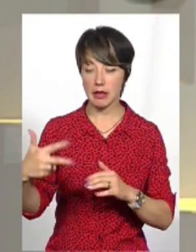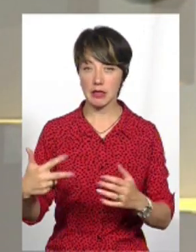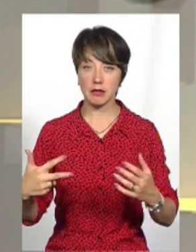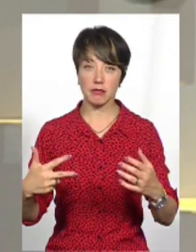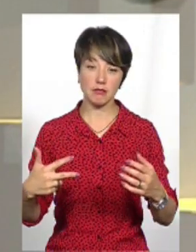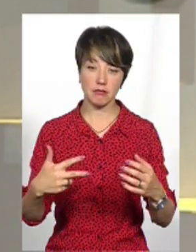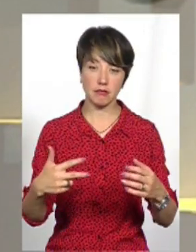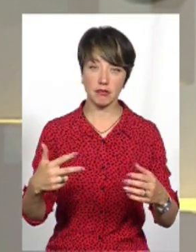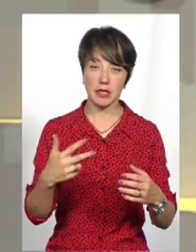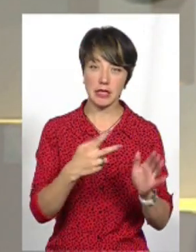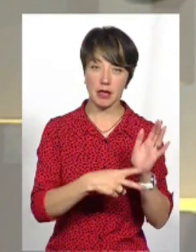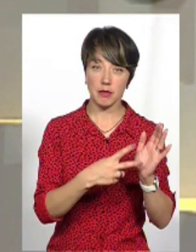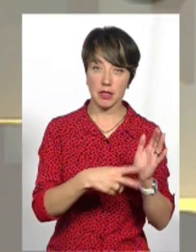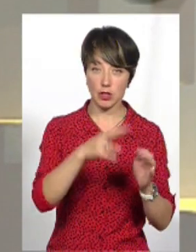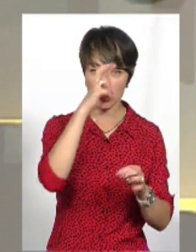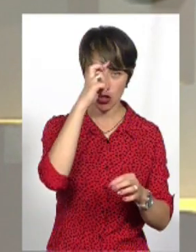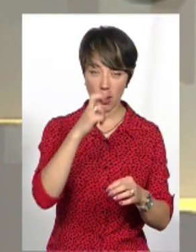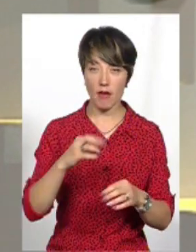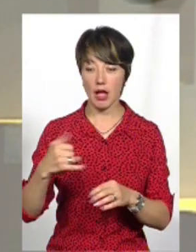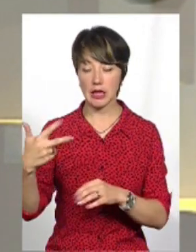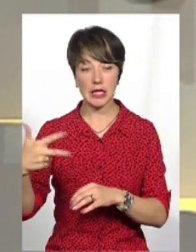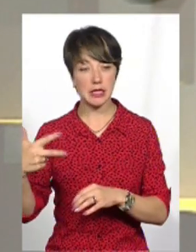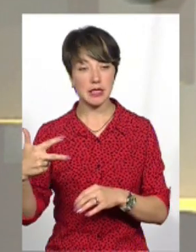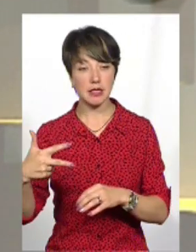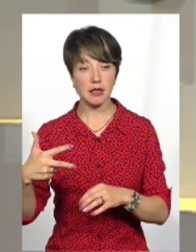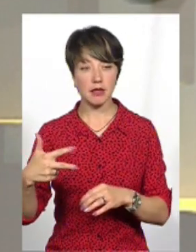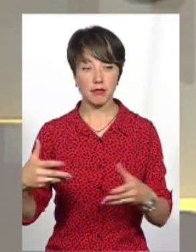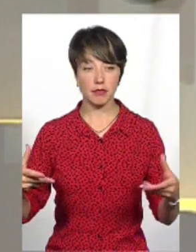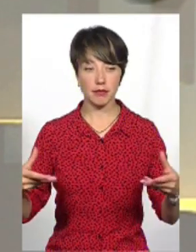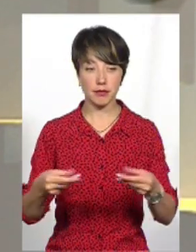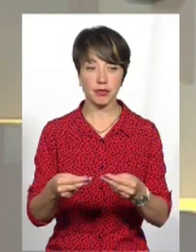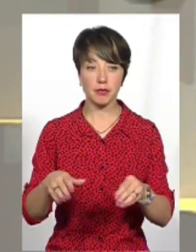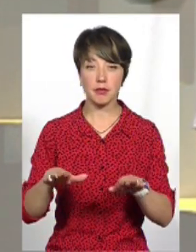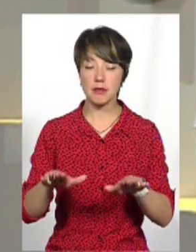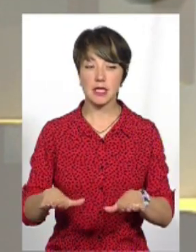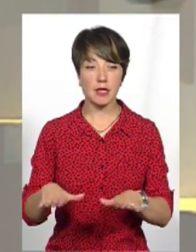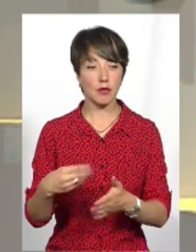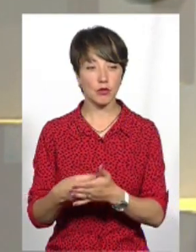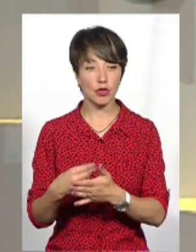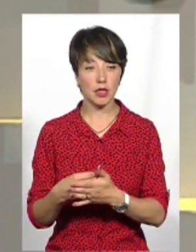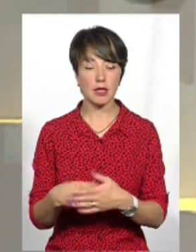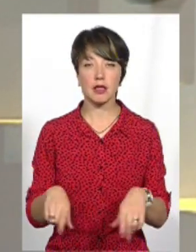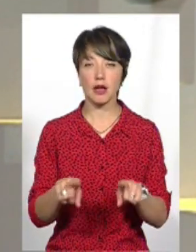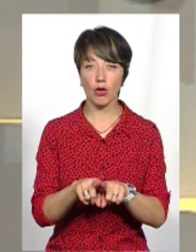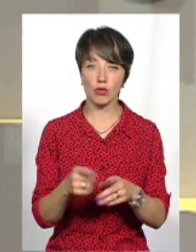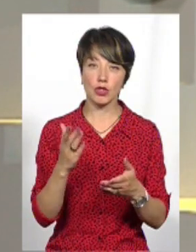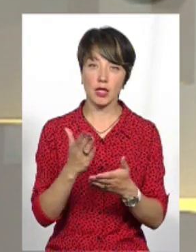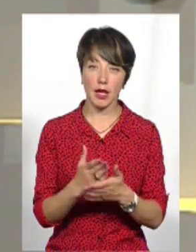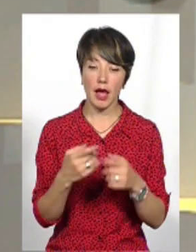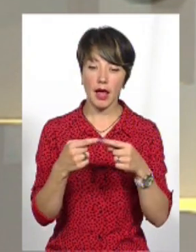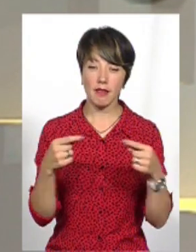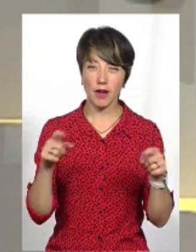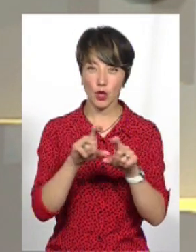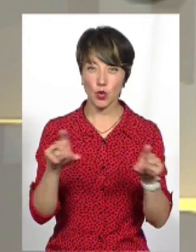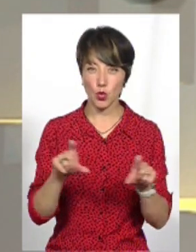70/30. 70% це дає держава субвенція, 30% це за рахунок місцевого бюджету. Також є інфраструктурні субвенції,